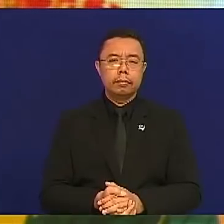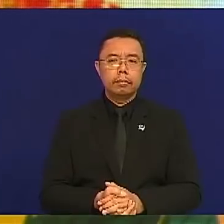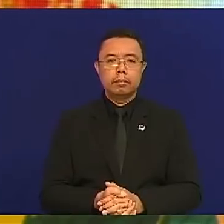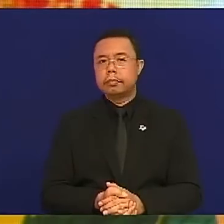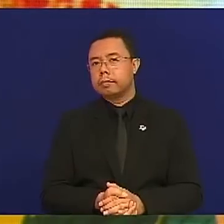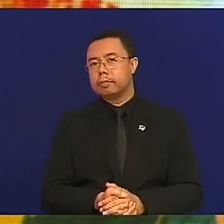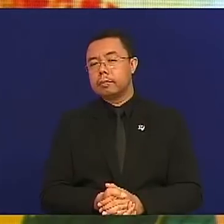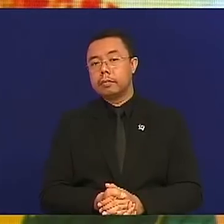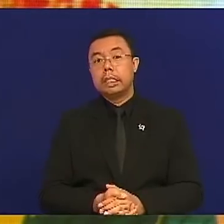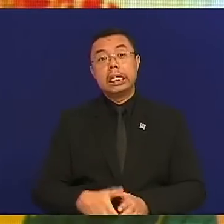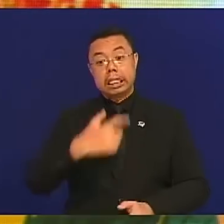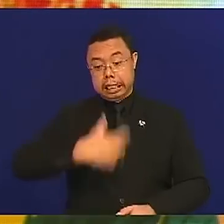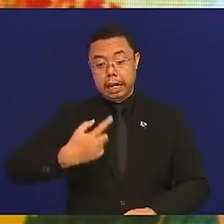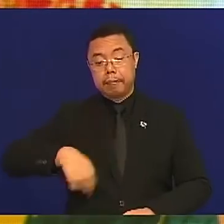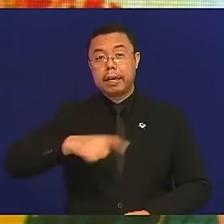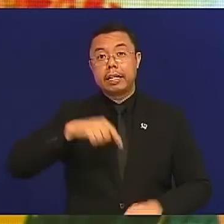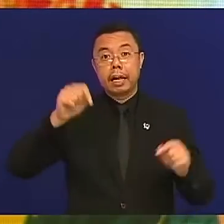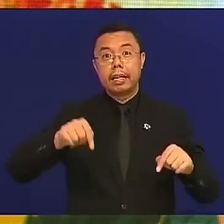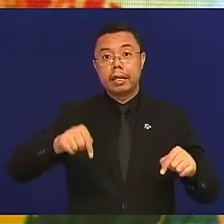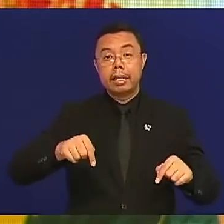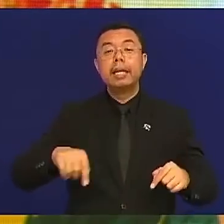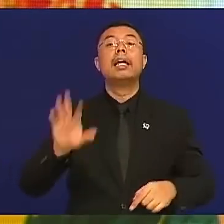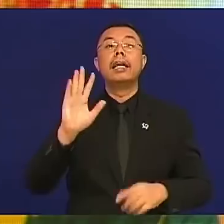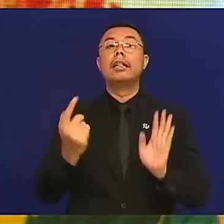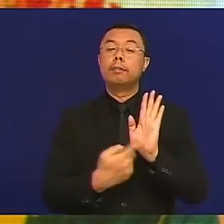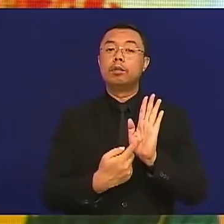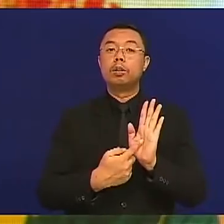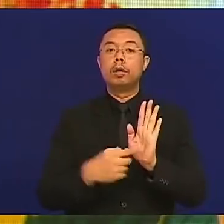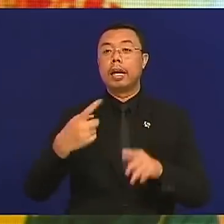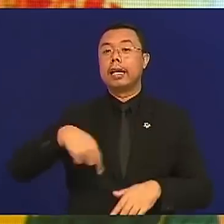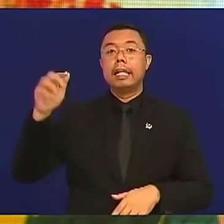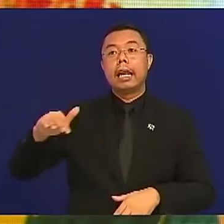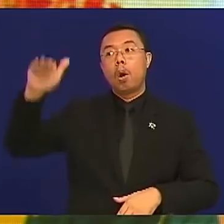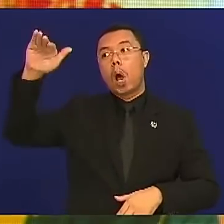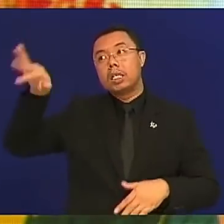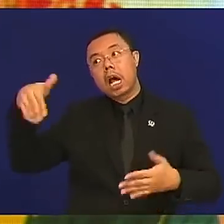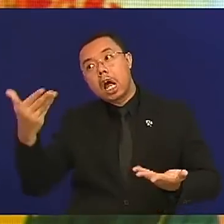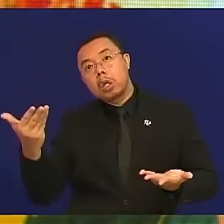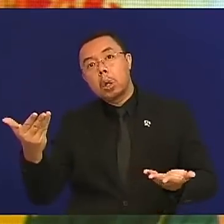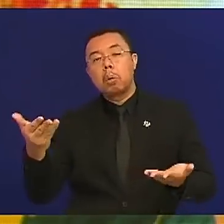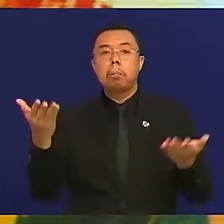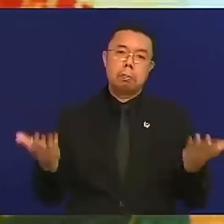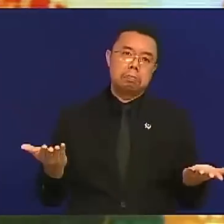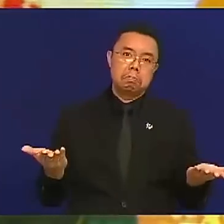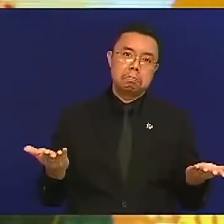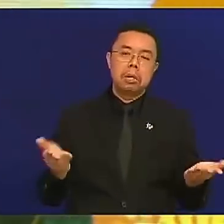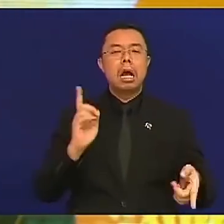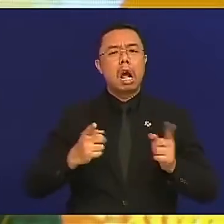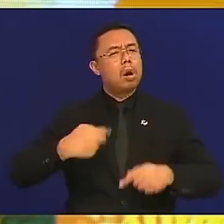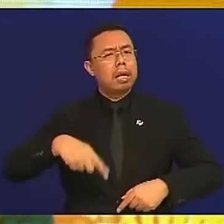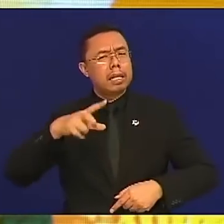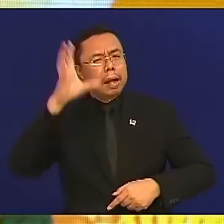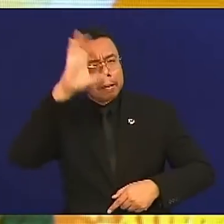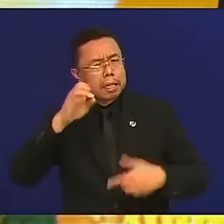Nah, sikap kita ini loh saudara akan menunjukkan kedewasaan kita. Kalau kita mengerti